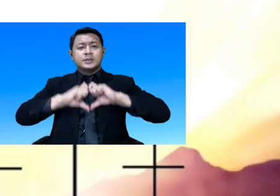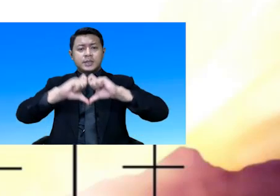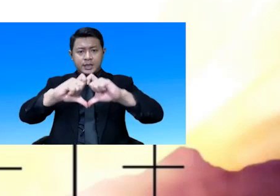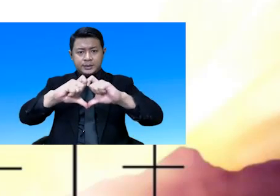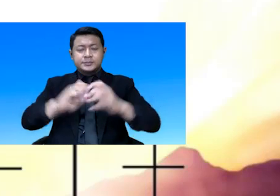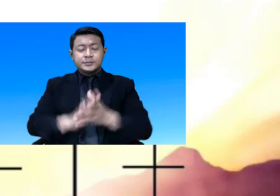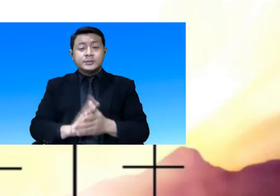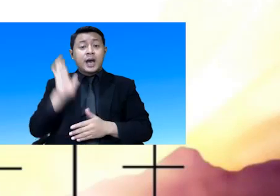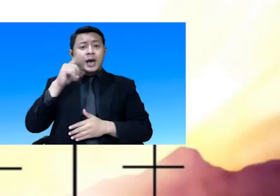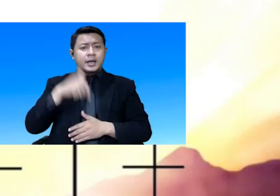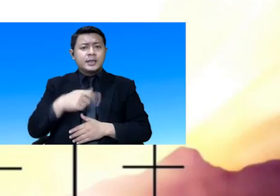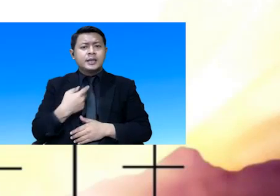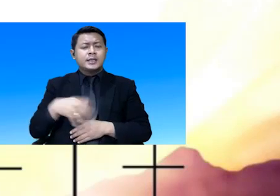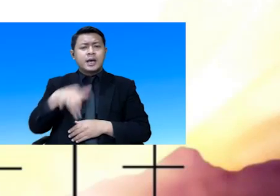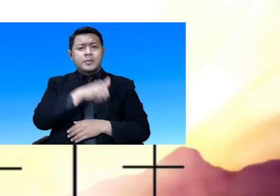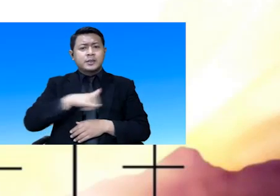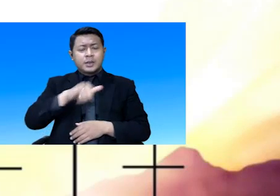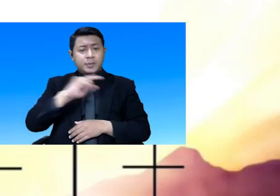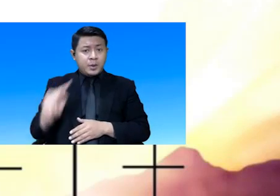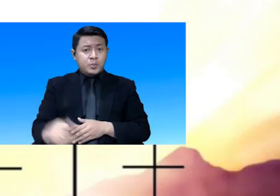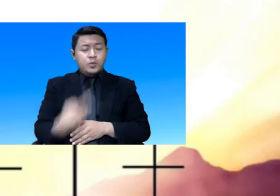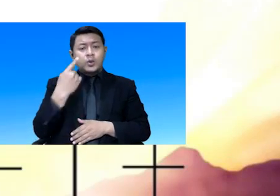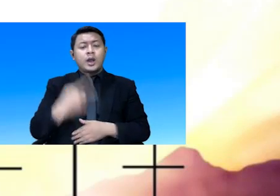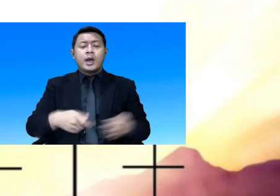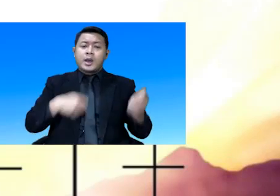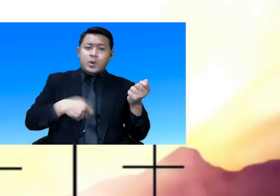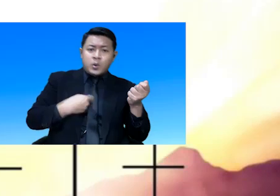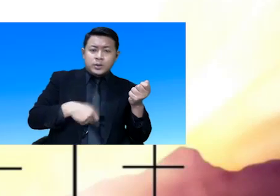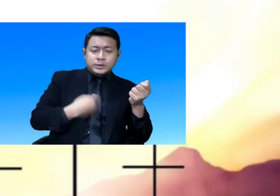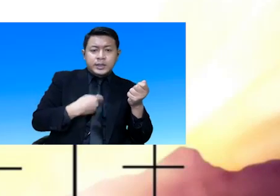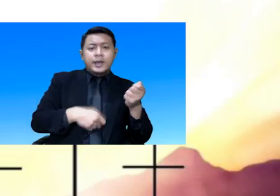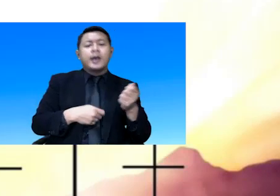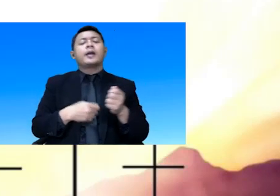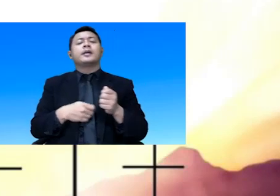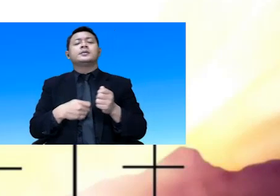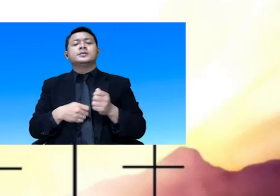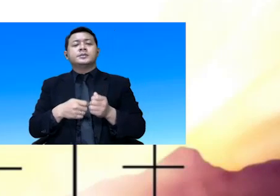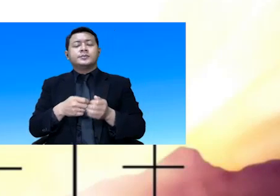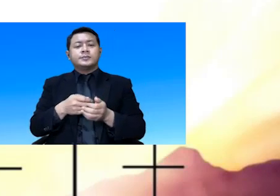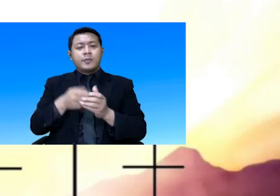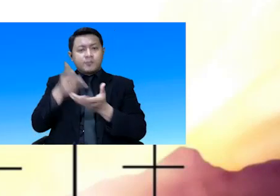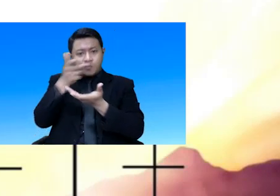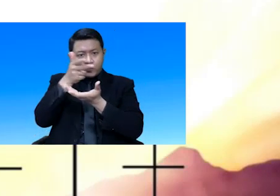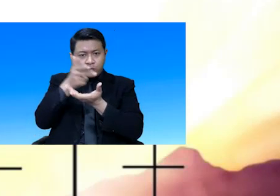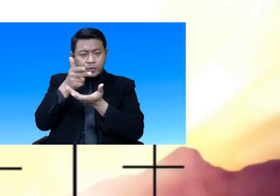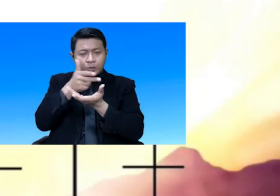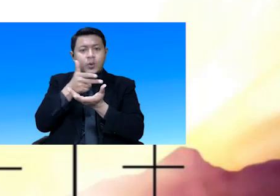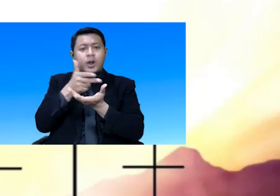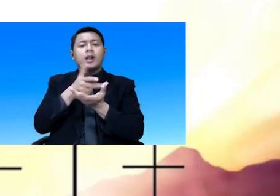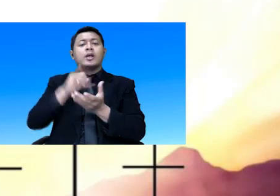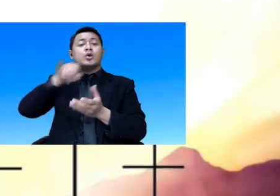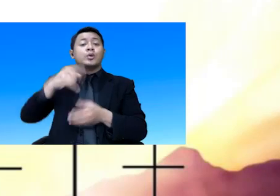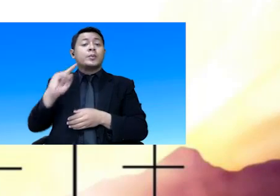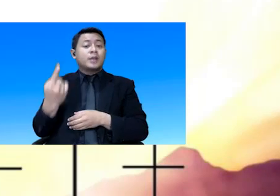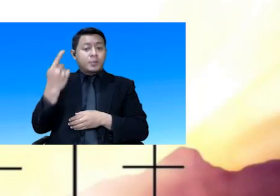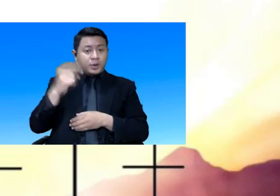Hari ini kita bersama akan memulai konser virtual Jumat pertama tahun 2021. Maka